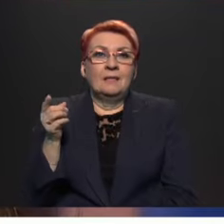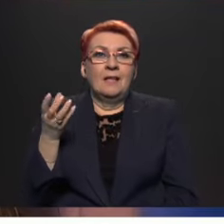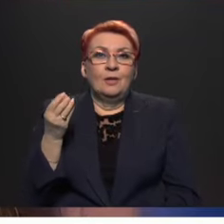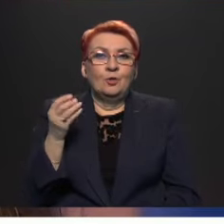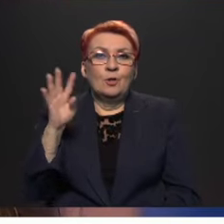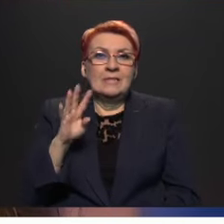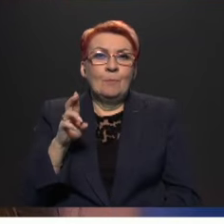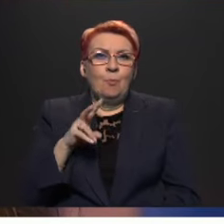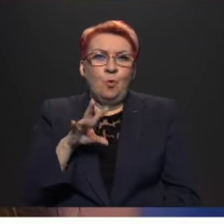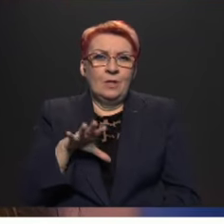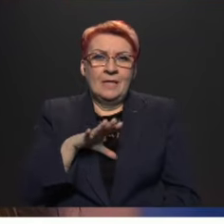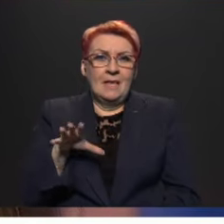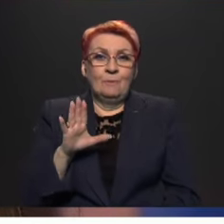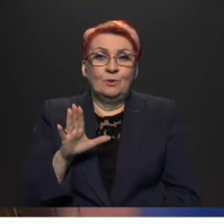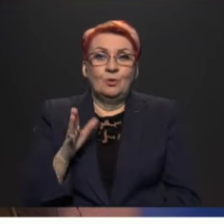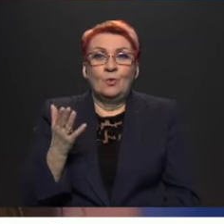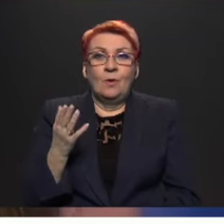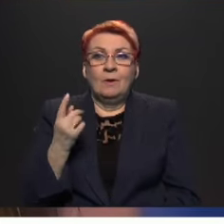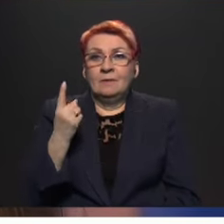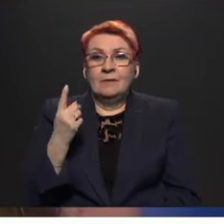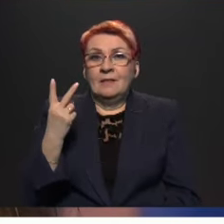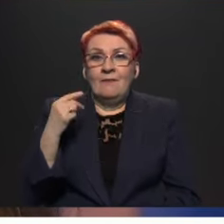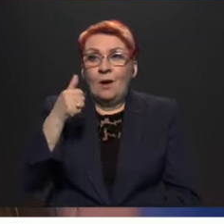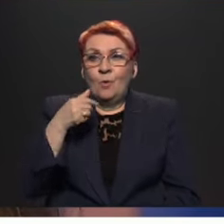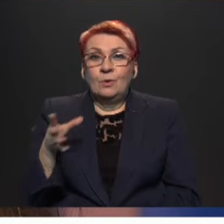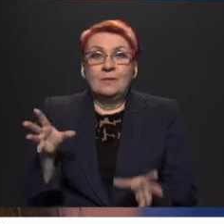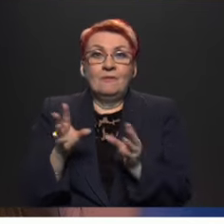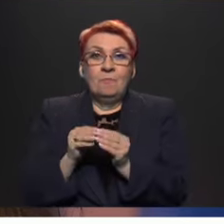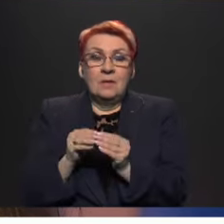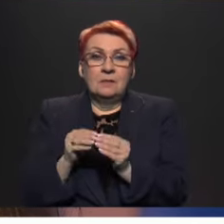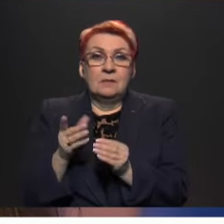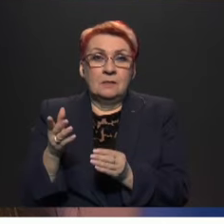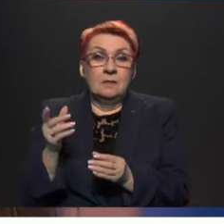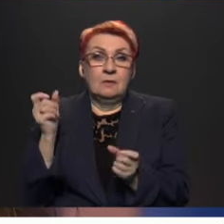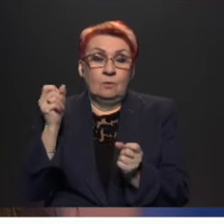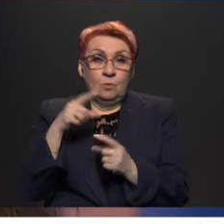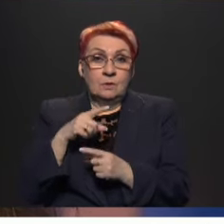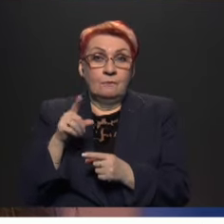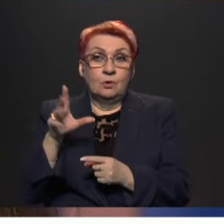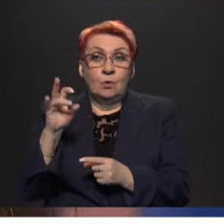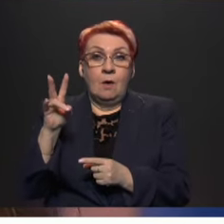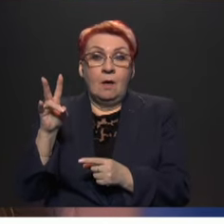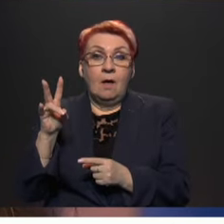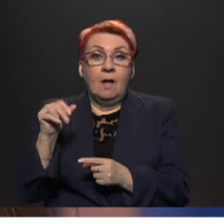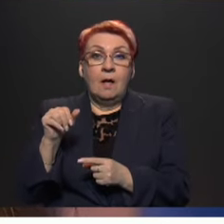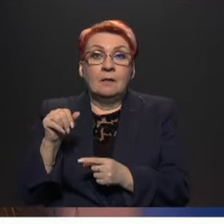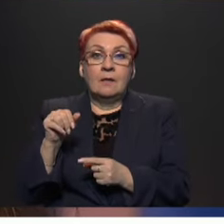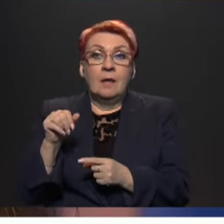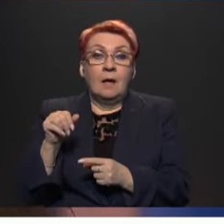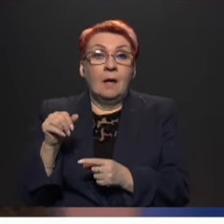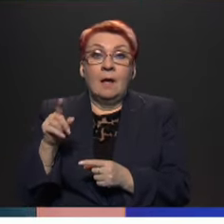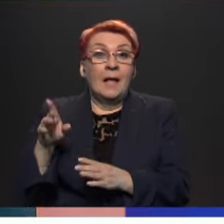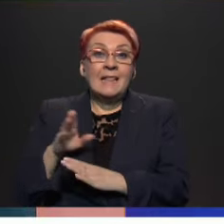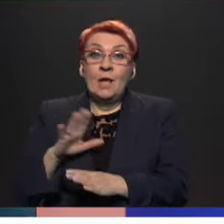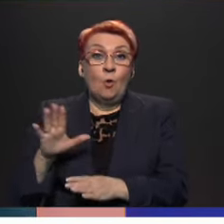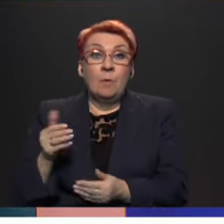серых. То есть это действительно было на пике отношений. И я потом узнавал, что она нашла другого мужчину